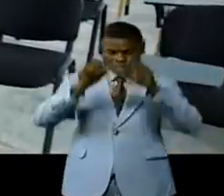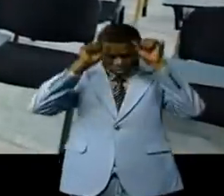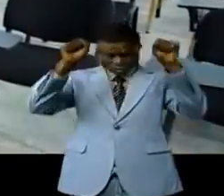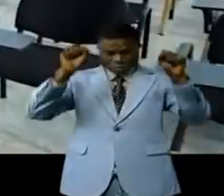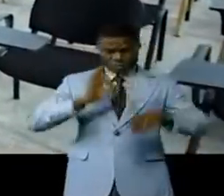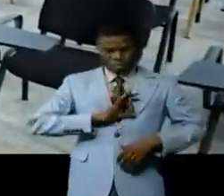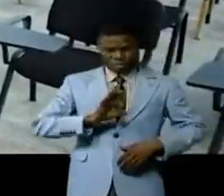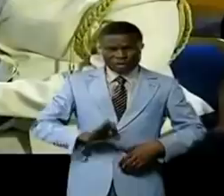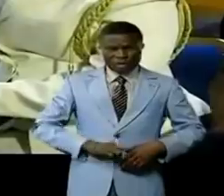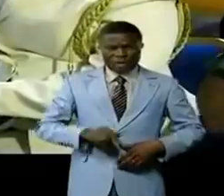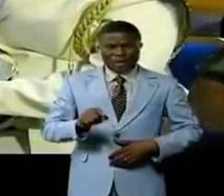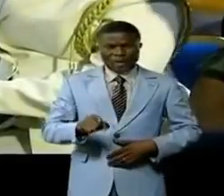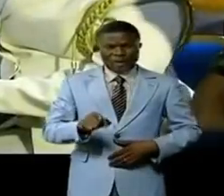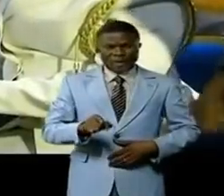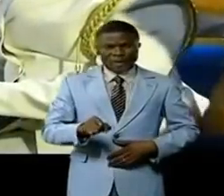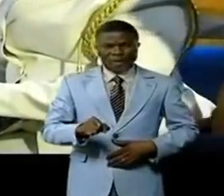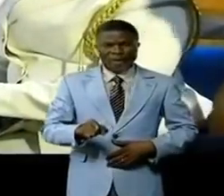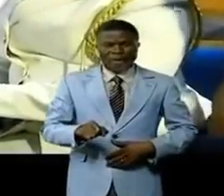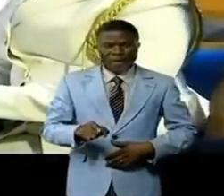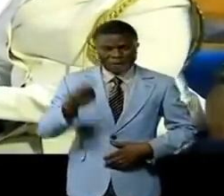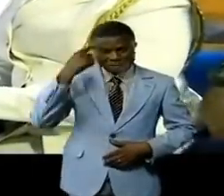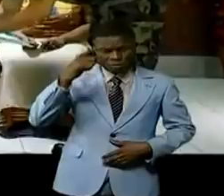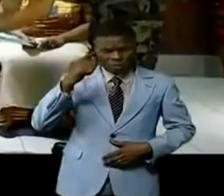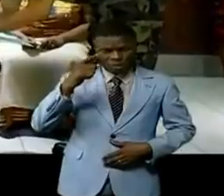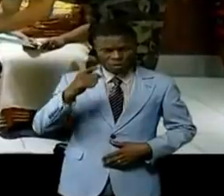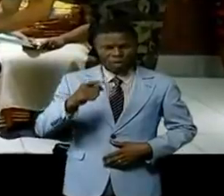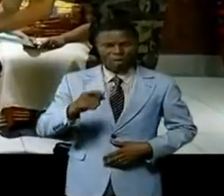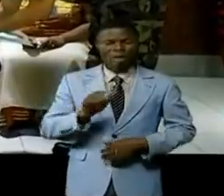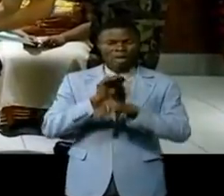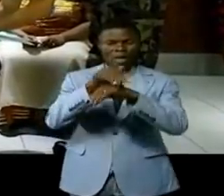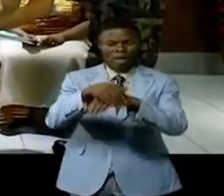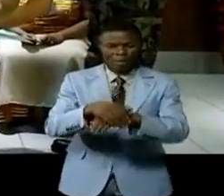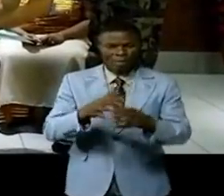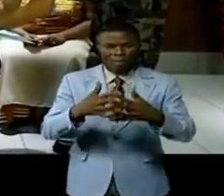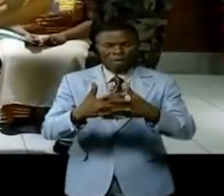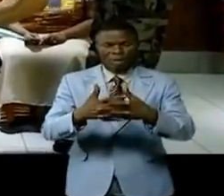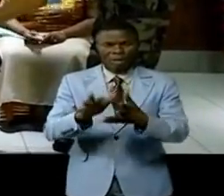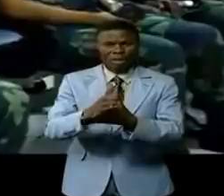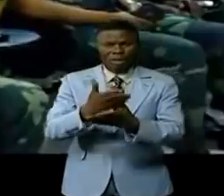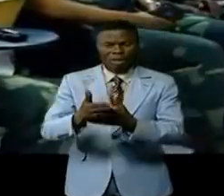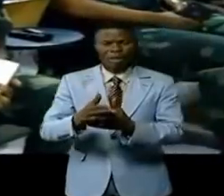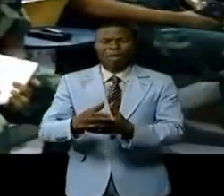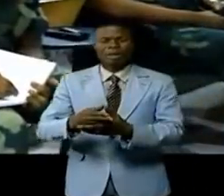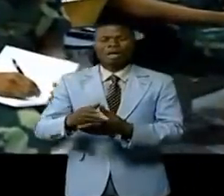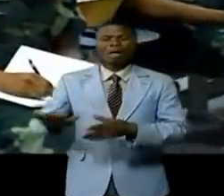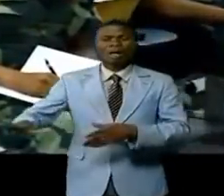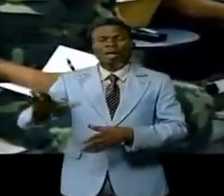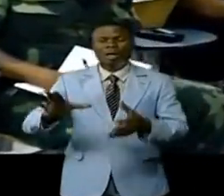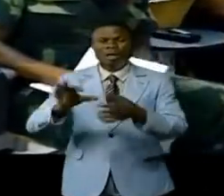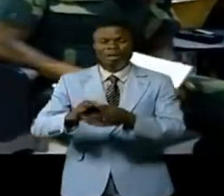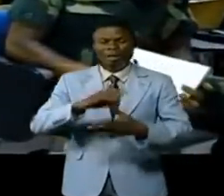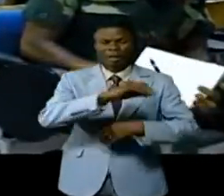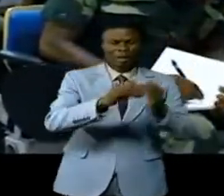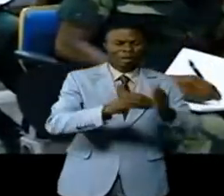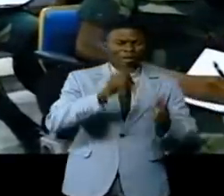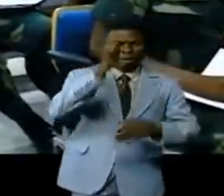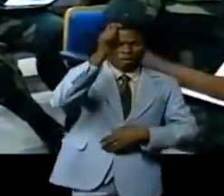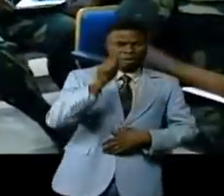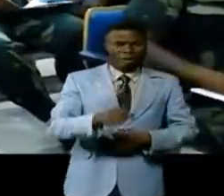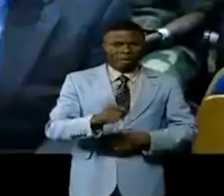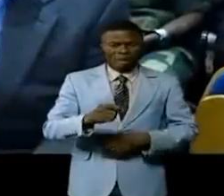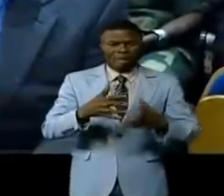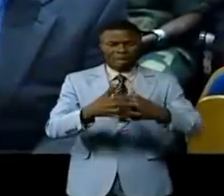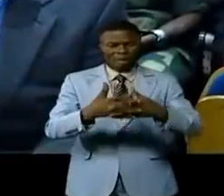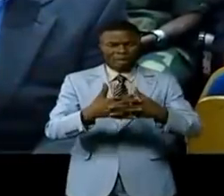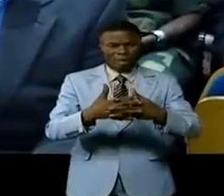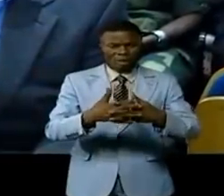l'État Félix-Antoine Tshisekedi pour son implication dans le partenariat entre la MONUSCO et le Centre supérieur militaire, un partenariat